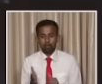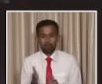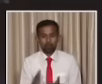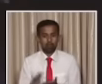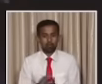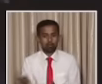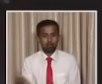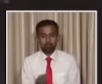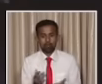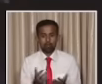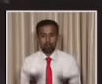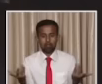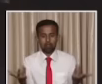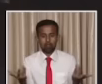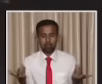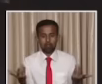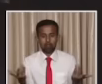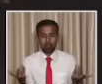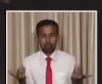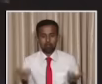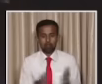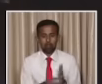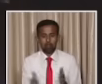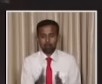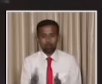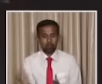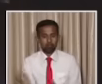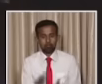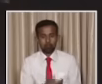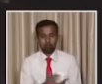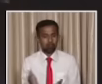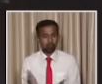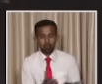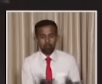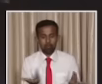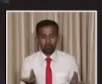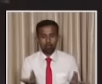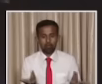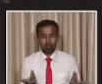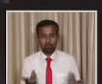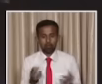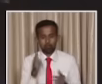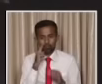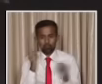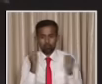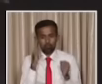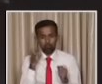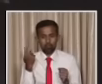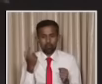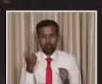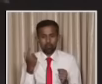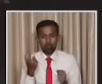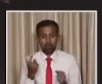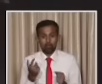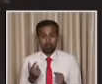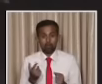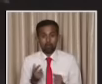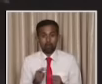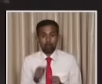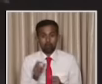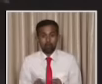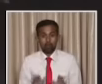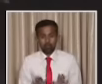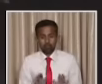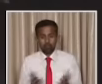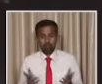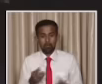දෙන කෙනෙක් නැති වෙනකොට කම්කරු සේවය නොලැබෙනකොට මේ අපේ ප්‍රදේශවල දන්න කාරණා මම දන්නේ නුවරළිය කොහොමද කියලා වත්තේ ඉන්න මිනිස්සුන්ට ඉන්න දෙන්නේ